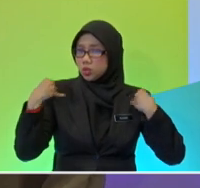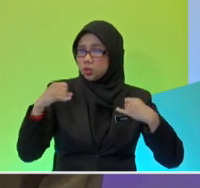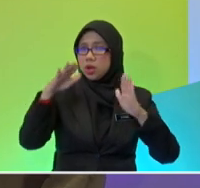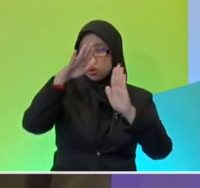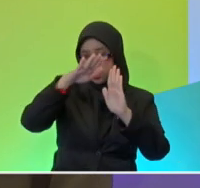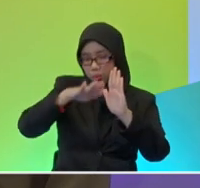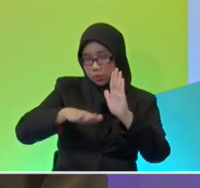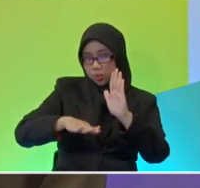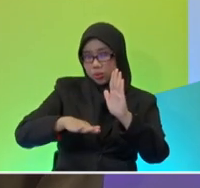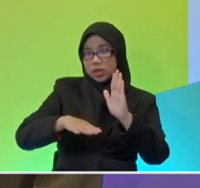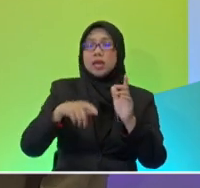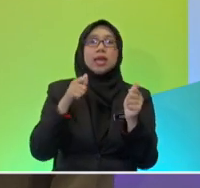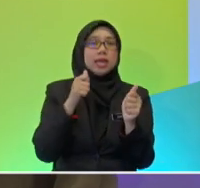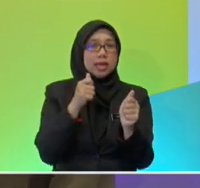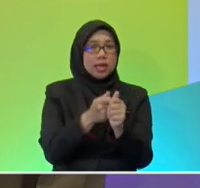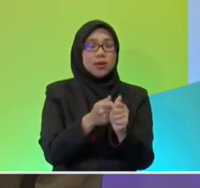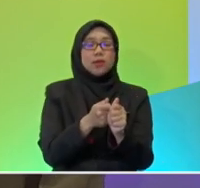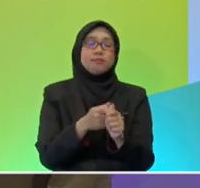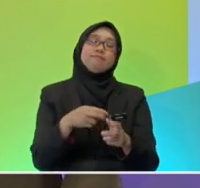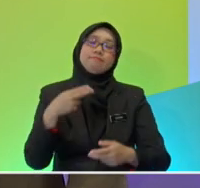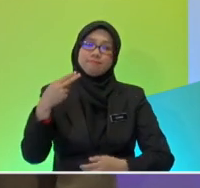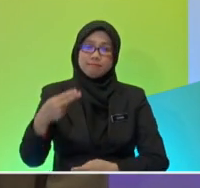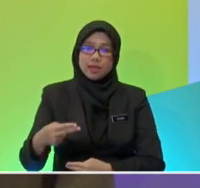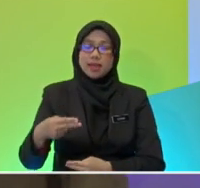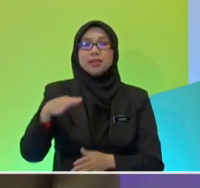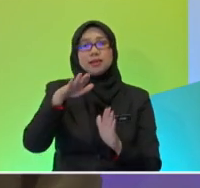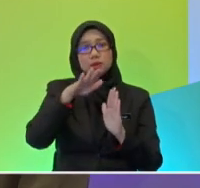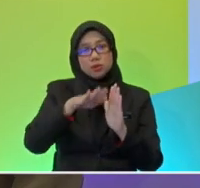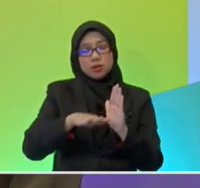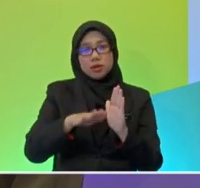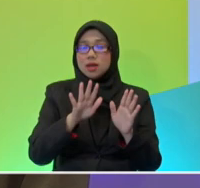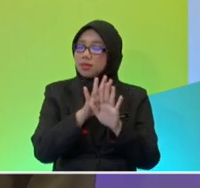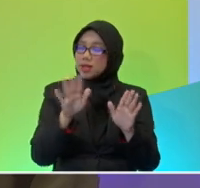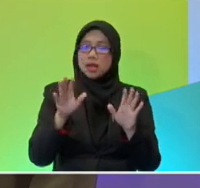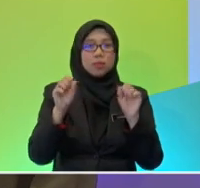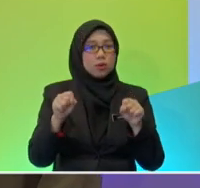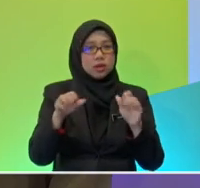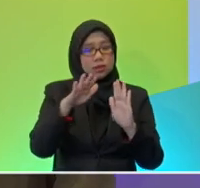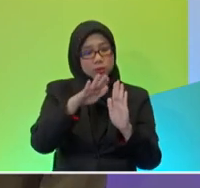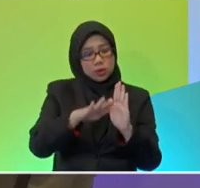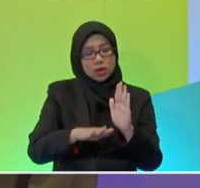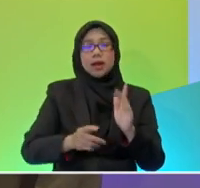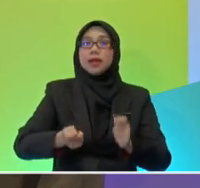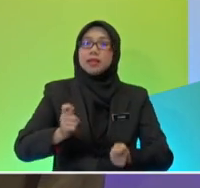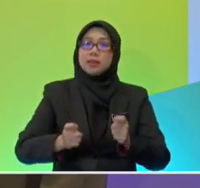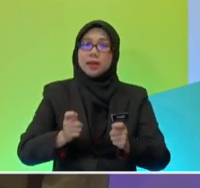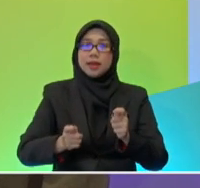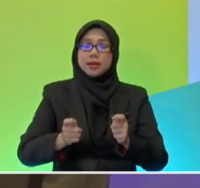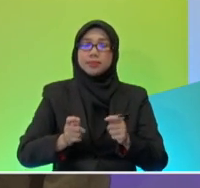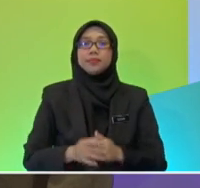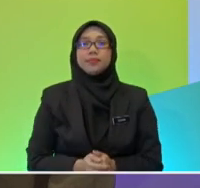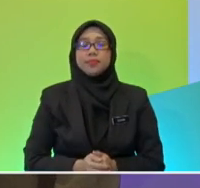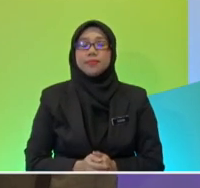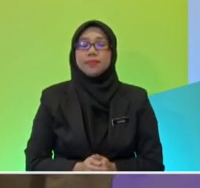inilah jual Miko habis 9 kg tak boleh mengurangkan timbangan Oke kemudian